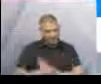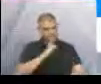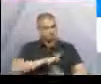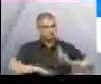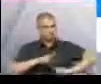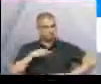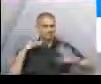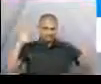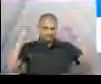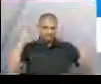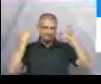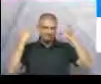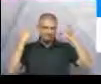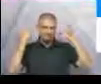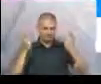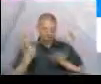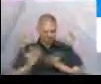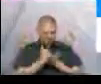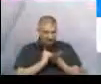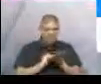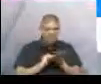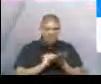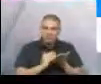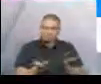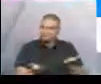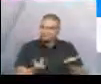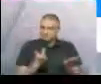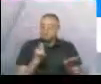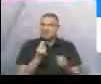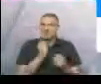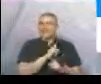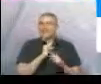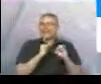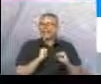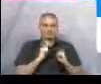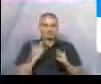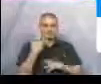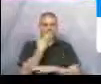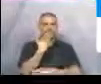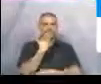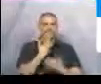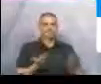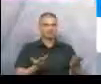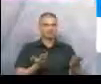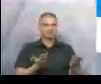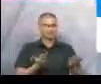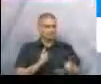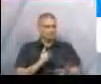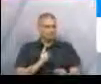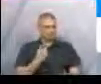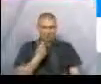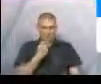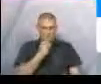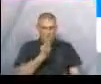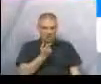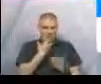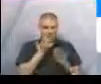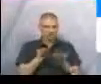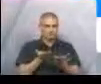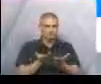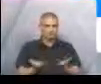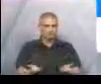כאילו, שכר מינימום, זה נראה לי אלמנטרי. אני לא מבין למה מדינת ישראל לא רואה את הסיפור